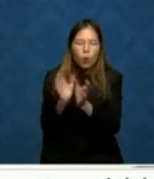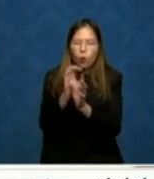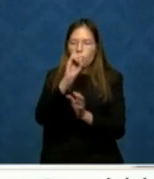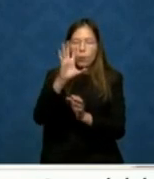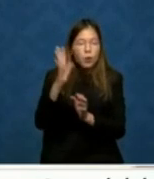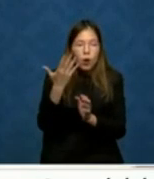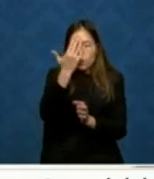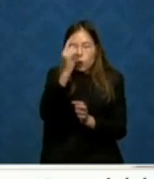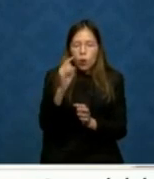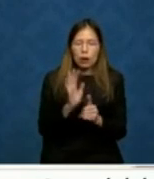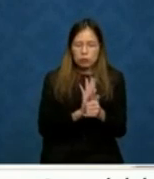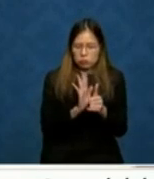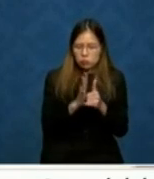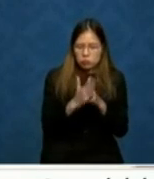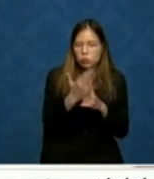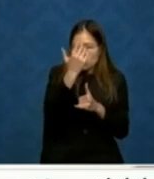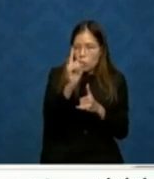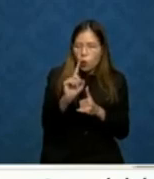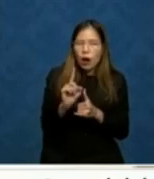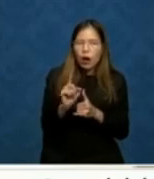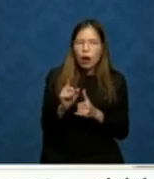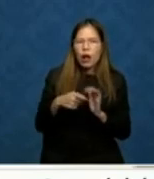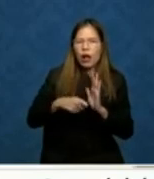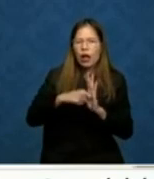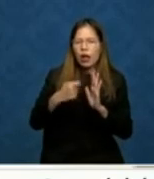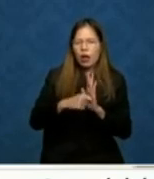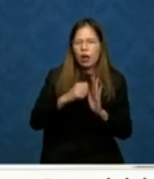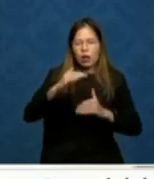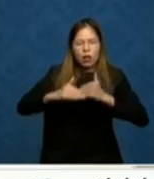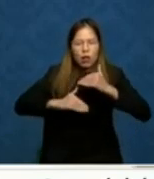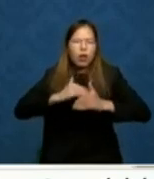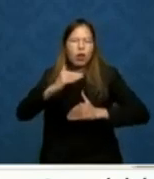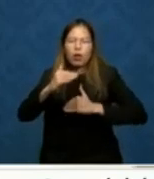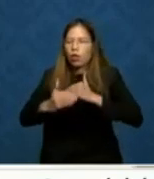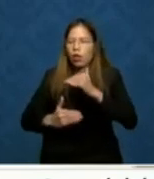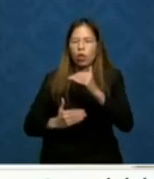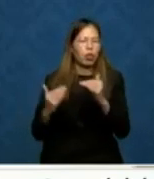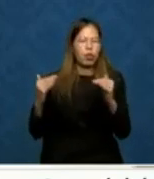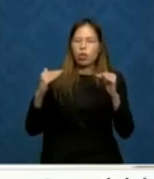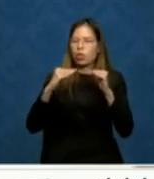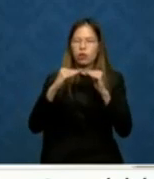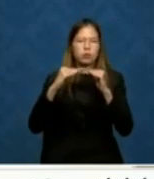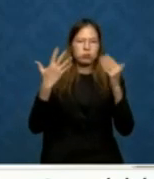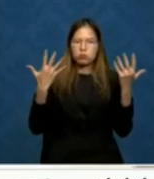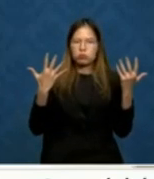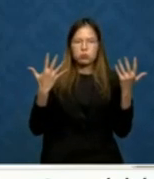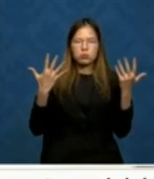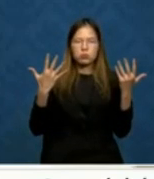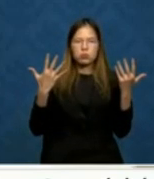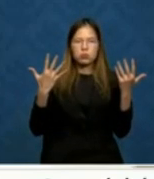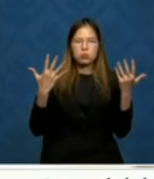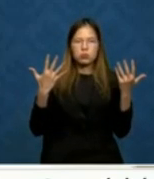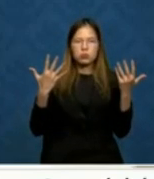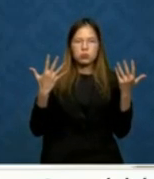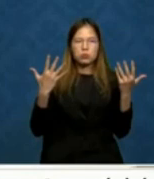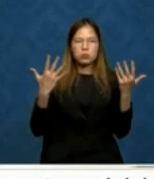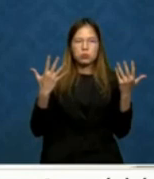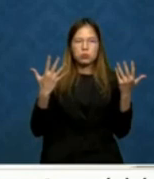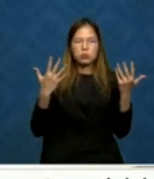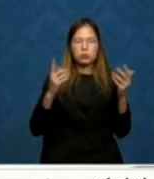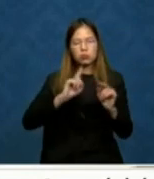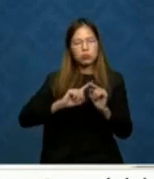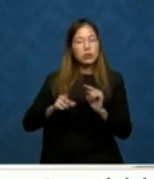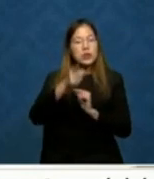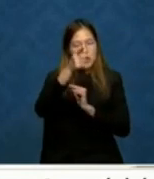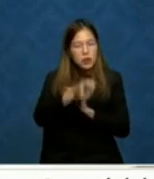ว่าเขาถูกละเมิดทางเพศนั้นมันเป็นเพราะกระบวนการที่ไม่เป็นมิตรหรือไม่มีกระบวนการรองรับในเคสเหล่านี้จริ